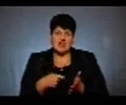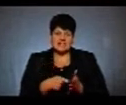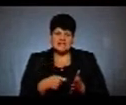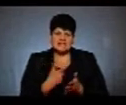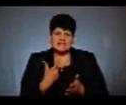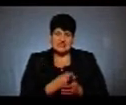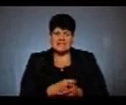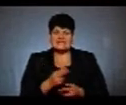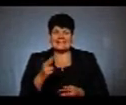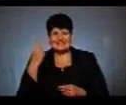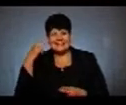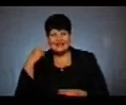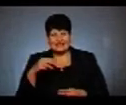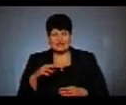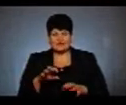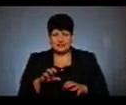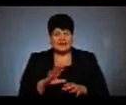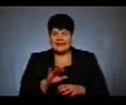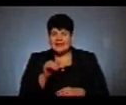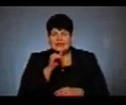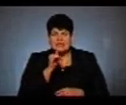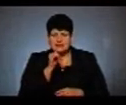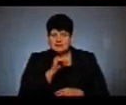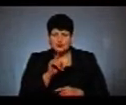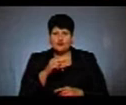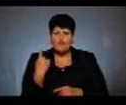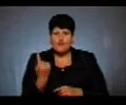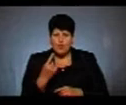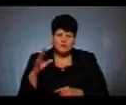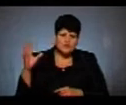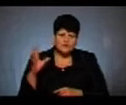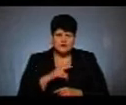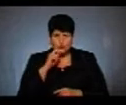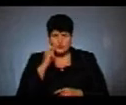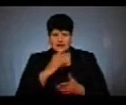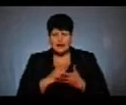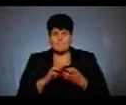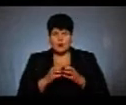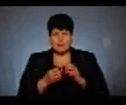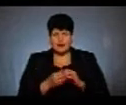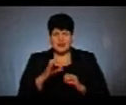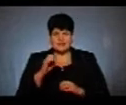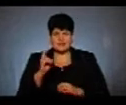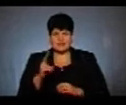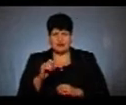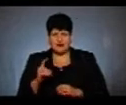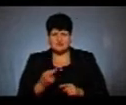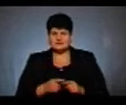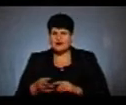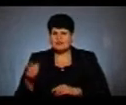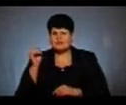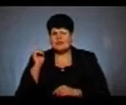перш за все, я почну з того, що не є таємницею, те, що в області, як і в цілому в Україні, існує проблема сказу. Це давня проблема, яку не так